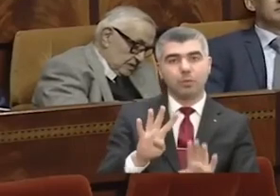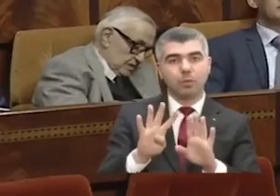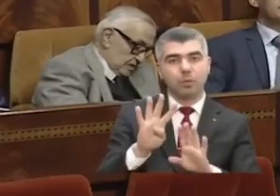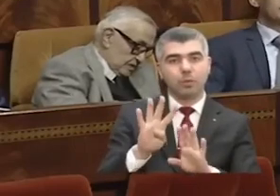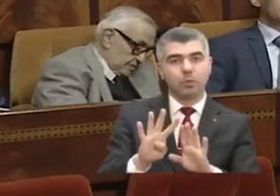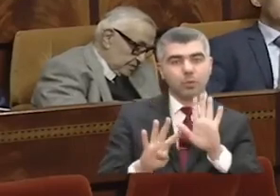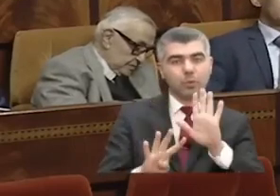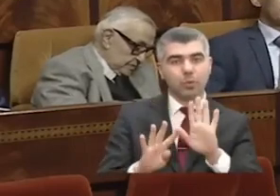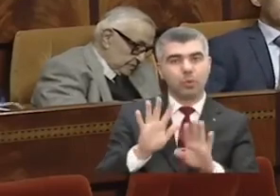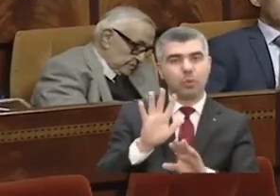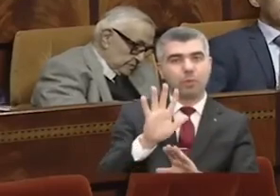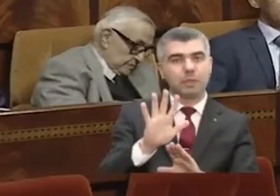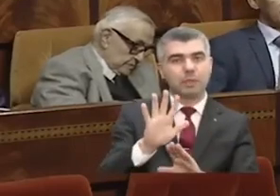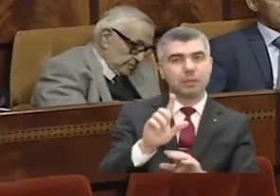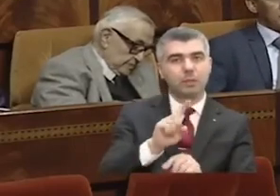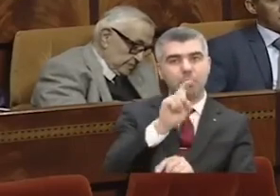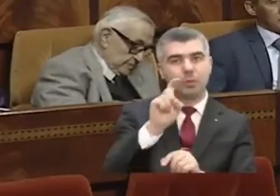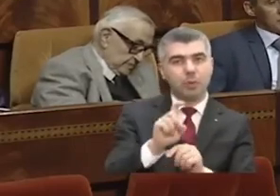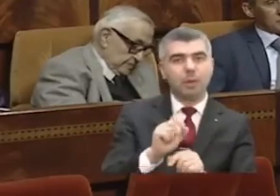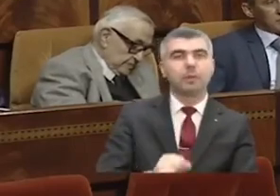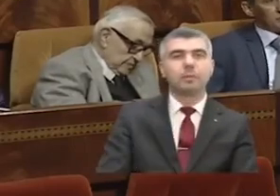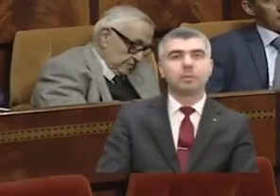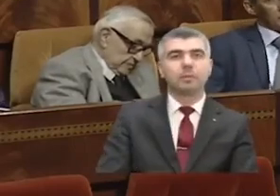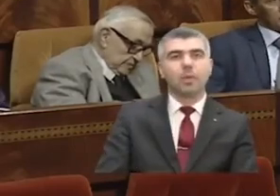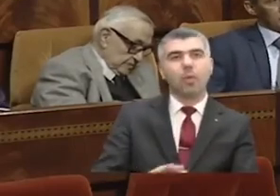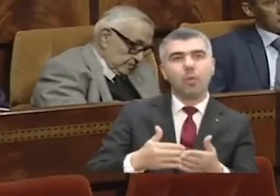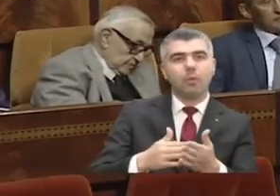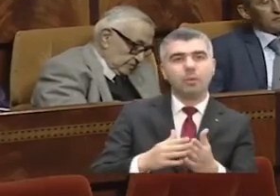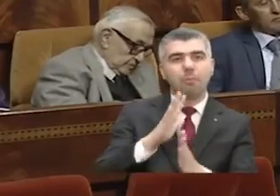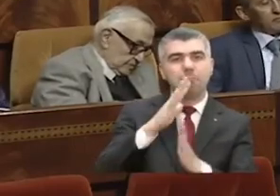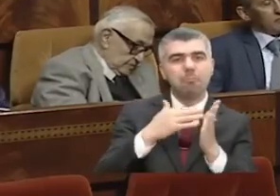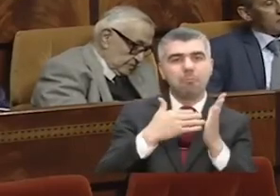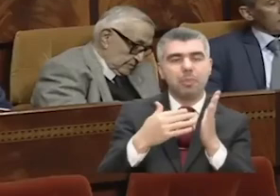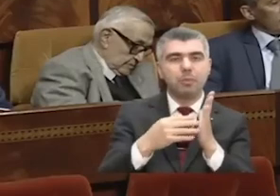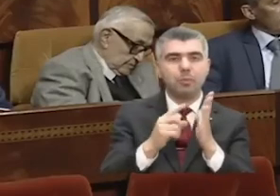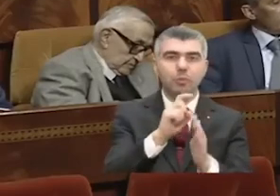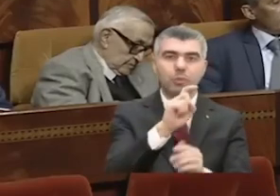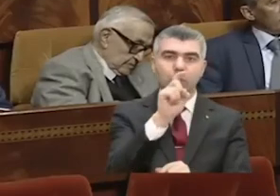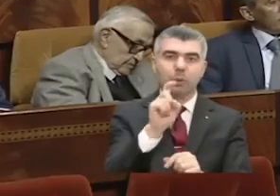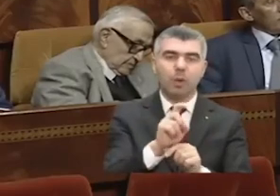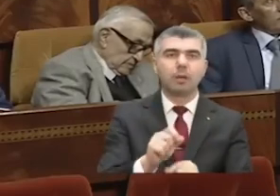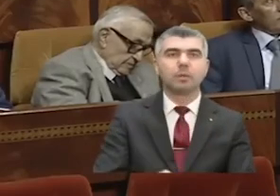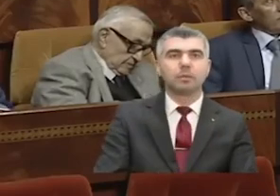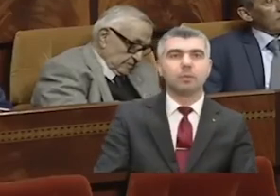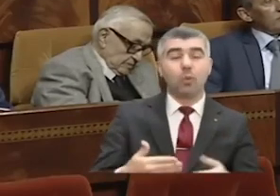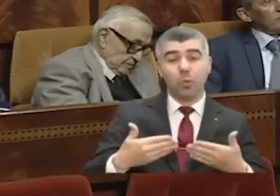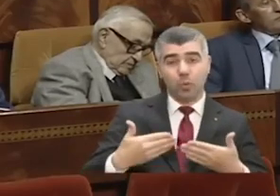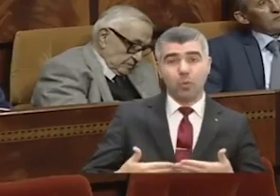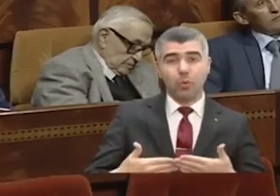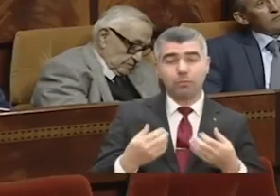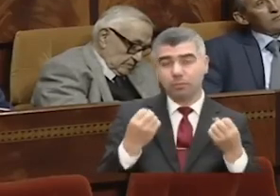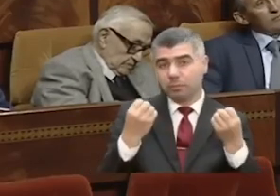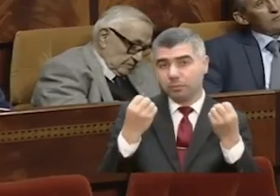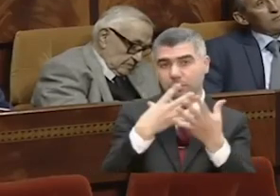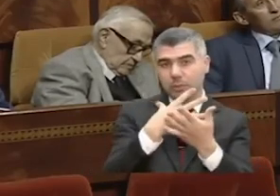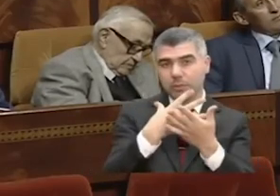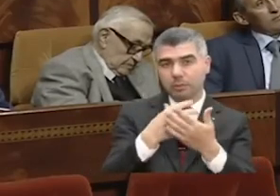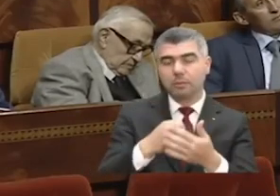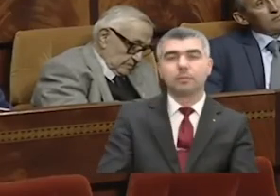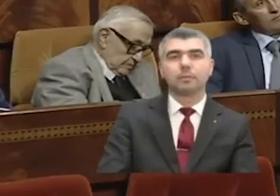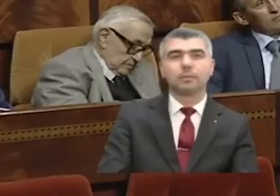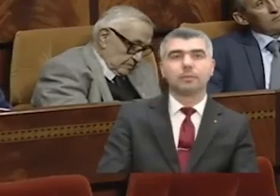259 من النظام الداخلي والطريقة برمجة الأسئلة، اليوم كنتفاجئوا بطبيعة